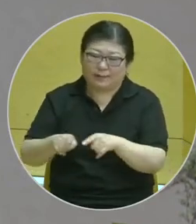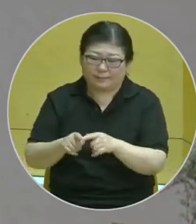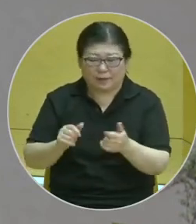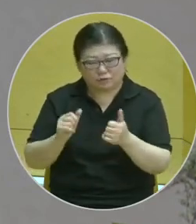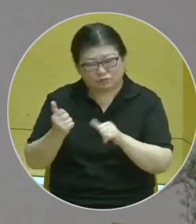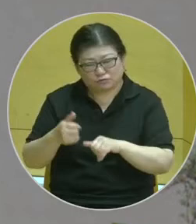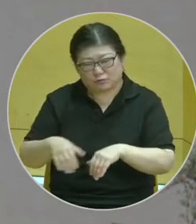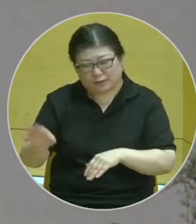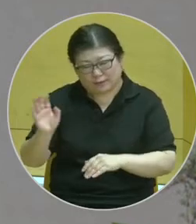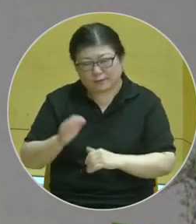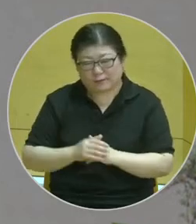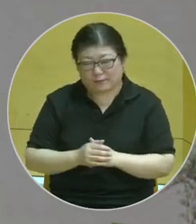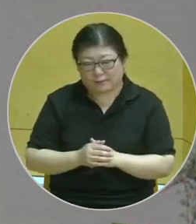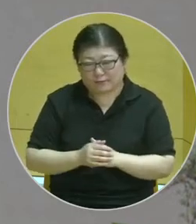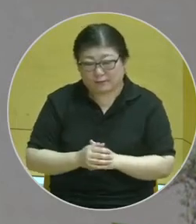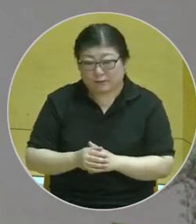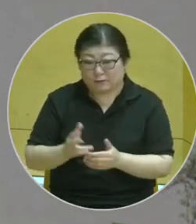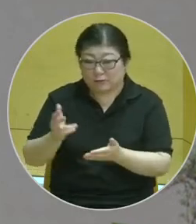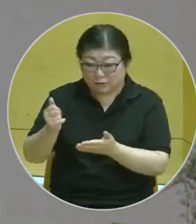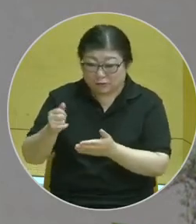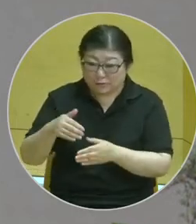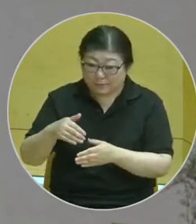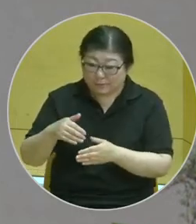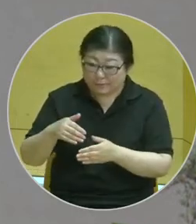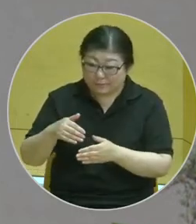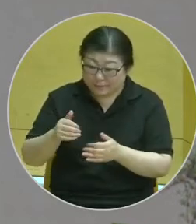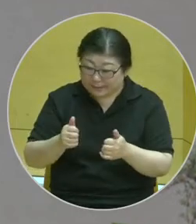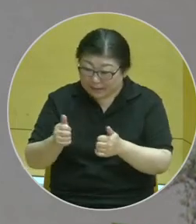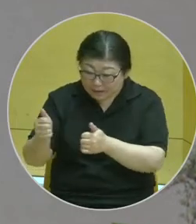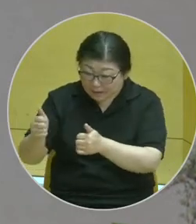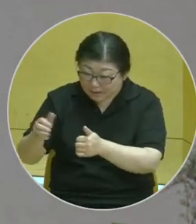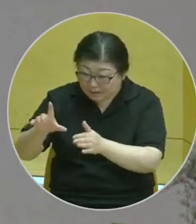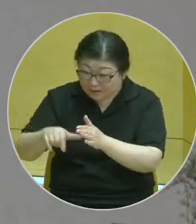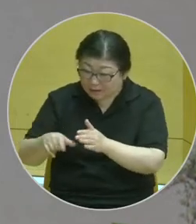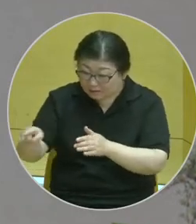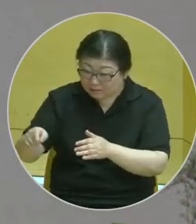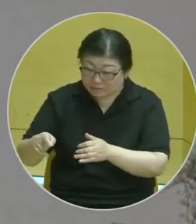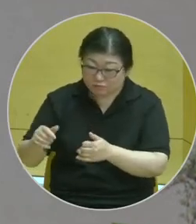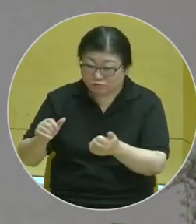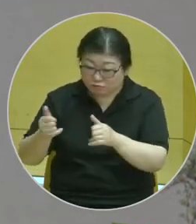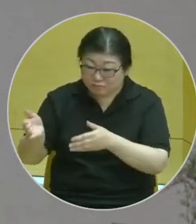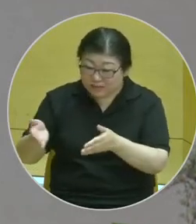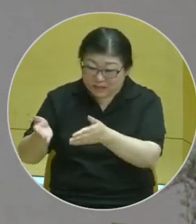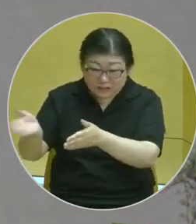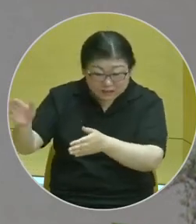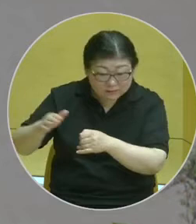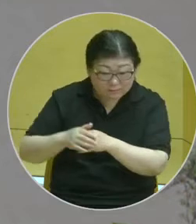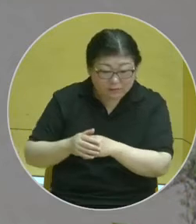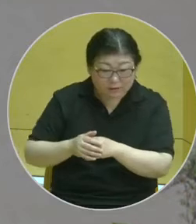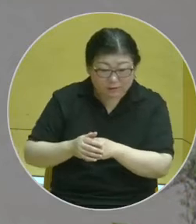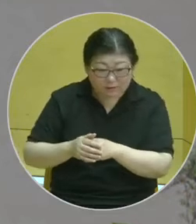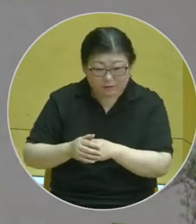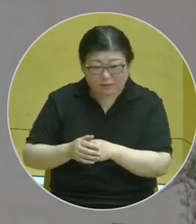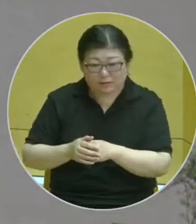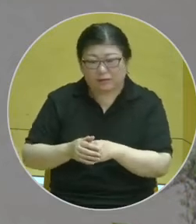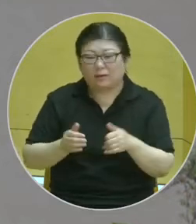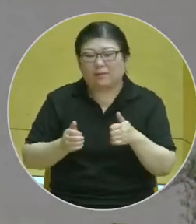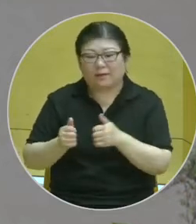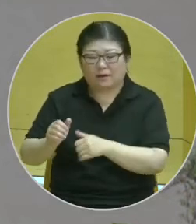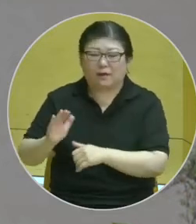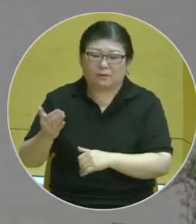가자 우리가 가는 길이 비록 죽음이 글이지만 바로 그 예수님을 따라가는 것이 우리가 바랍니다 그렇게